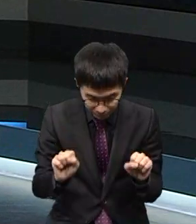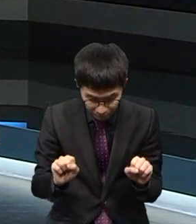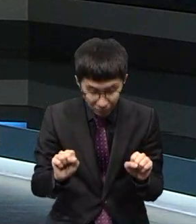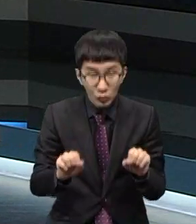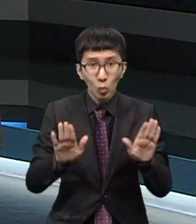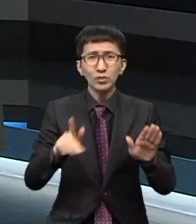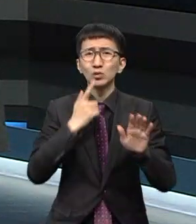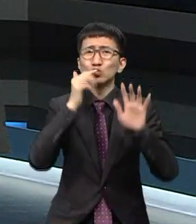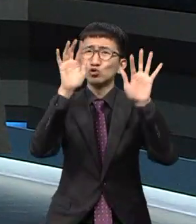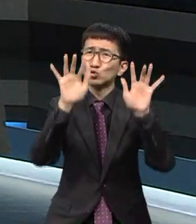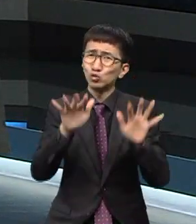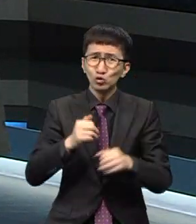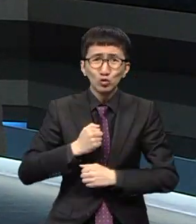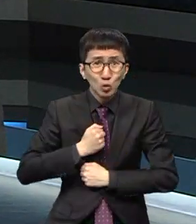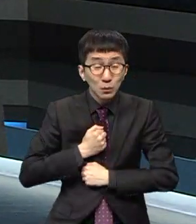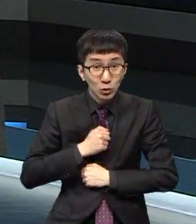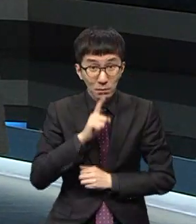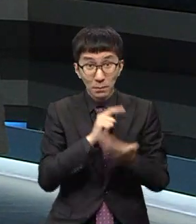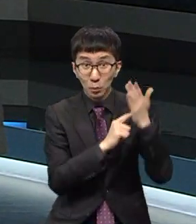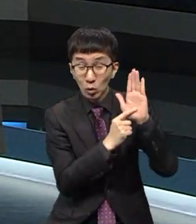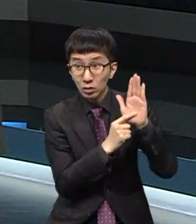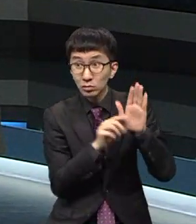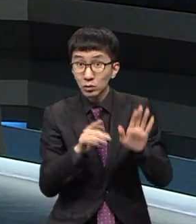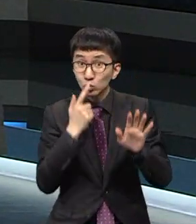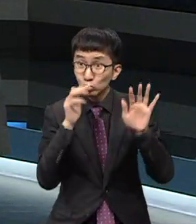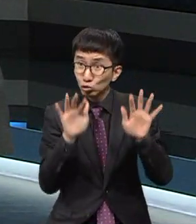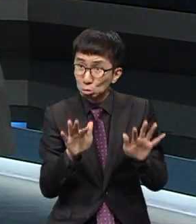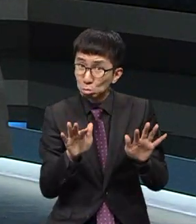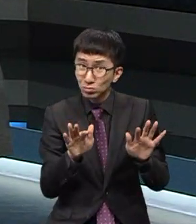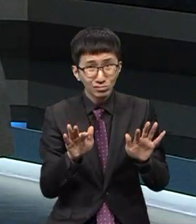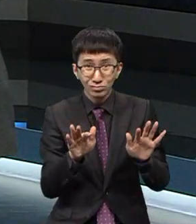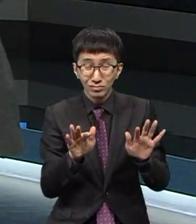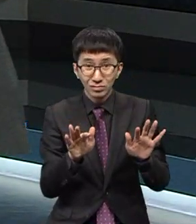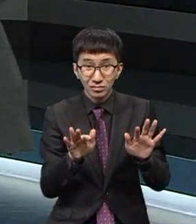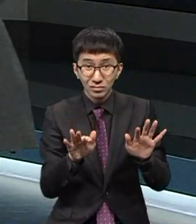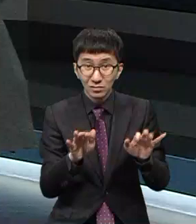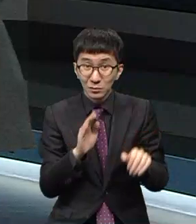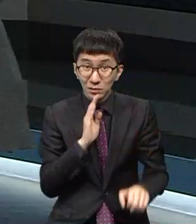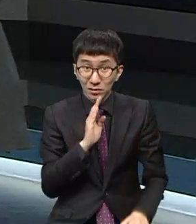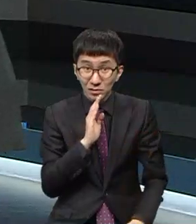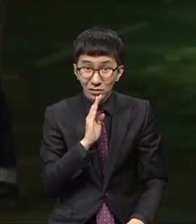기자, 오늘 대설주의보까지 내려졌는데 지금은 많은 눈이 오는 것 같진 않네요.